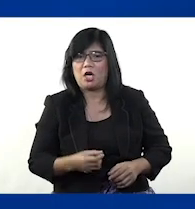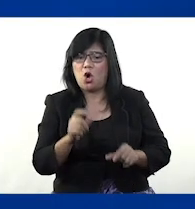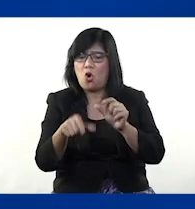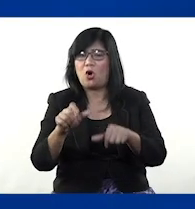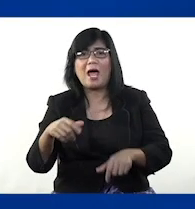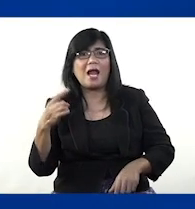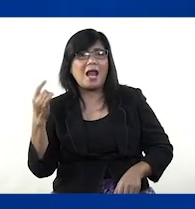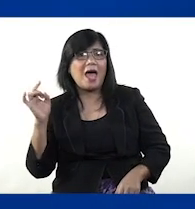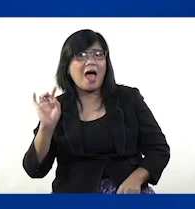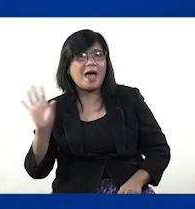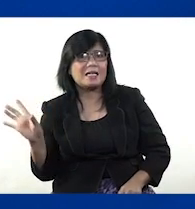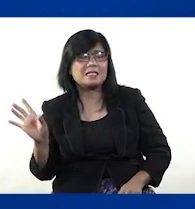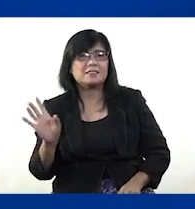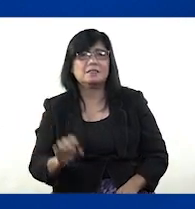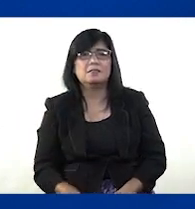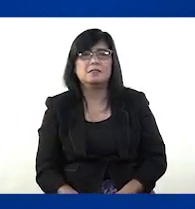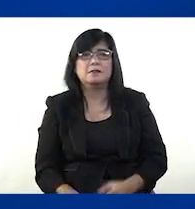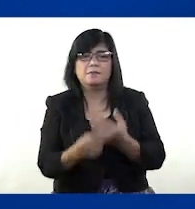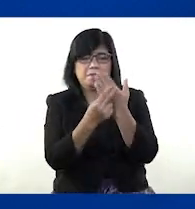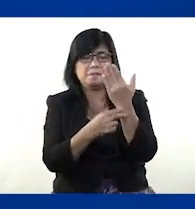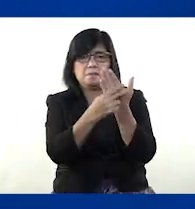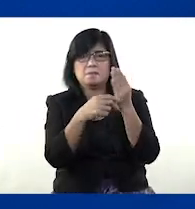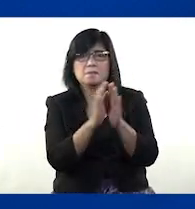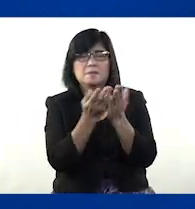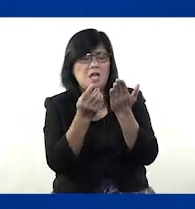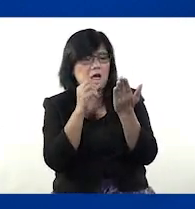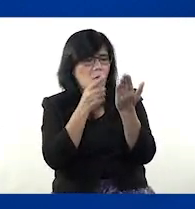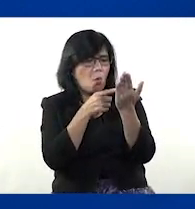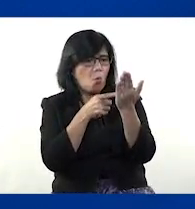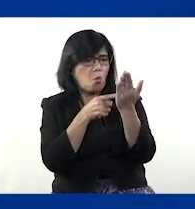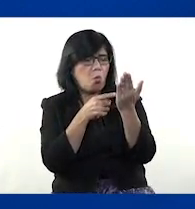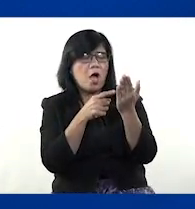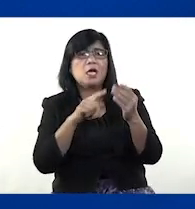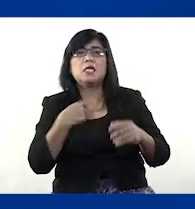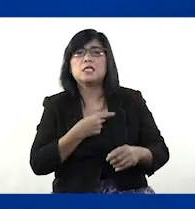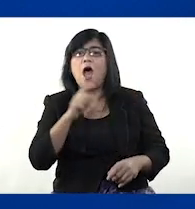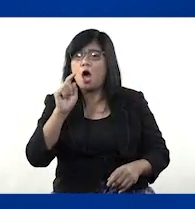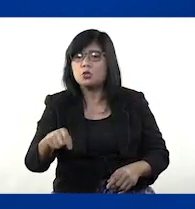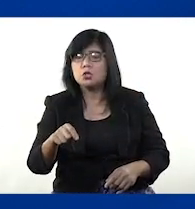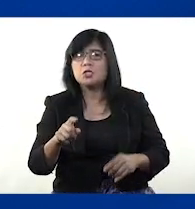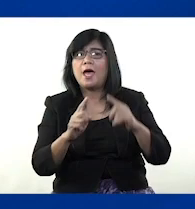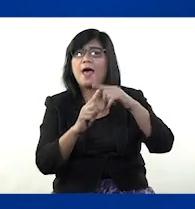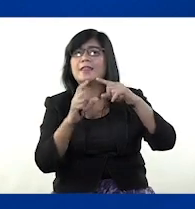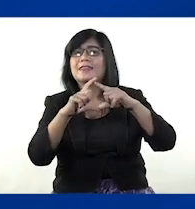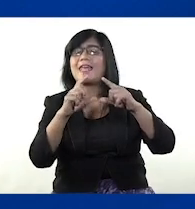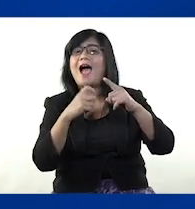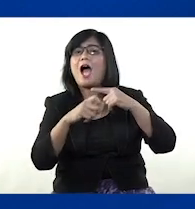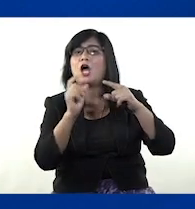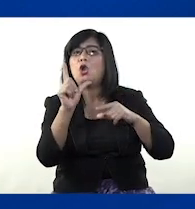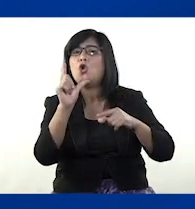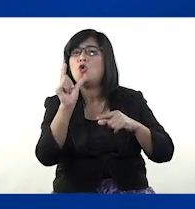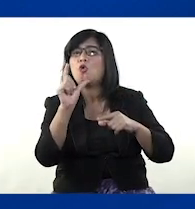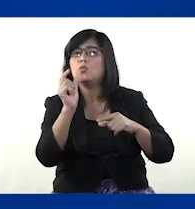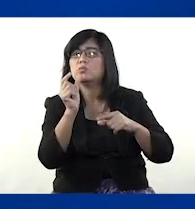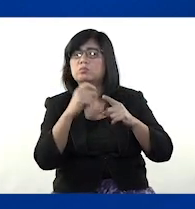ayat ini jelas bilang tiap-tiap orang harus takluk kepada pemerintah ini atasnya seperti dari pemerintah tidak berasal dari